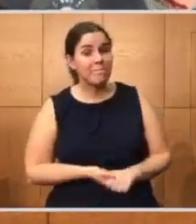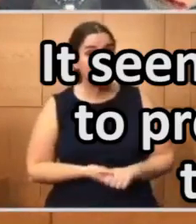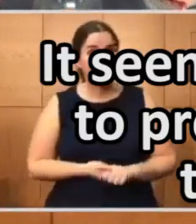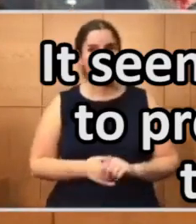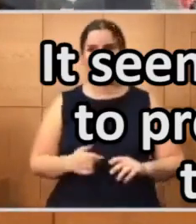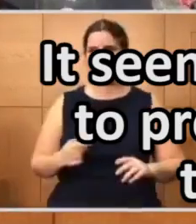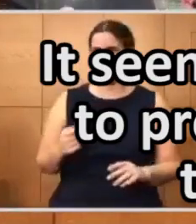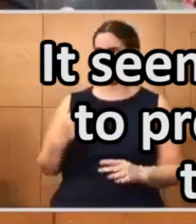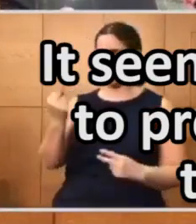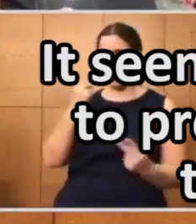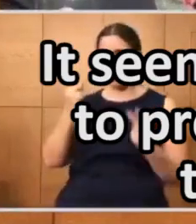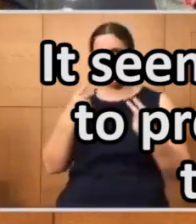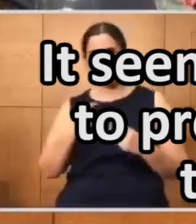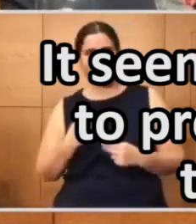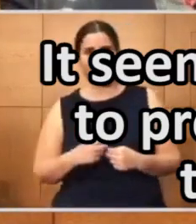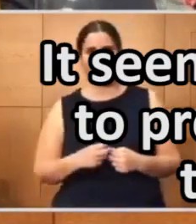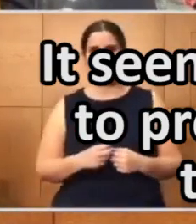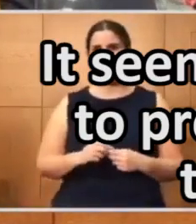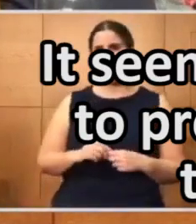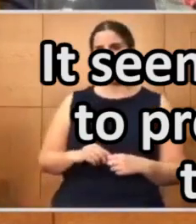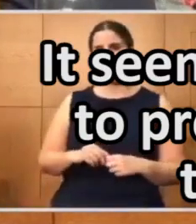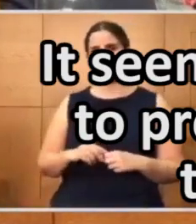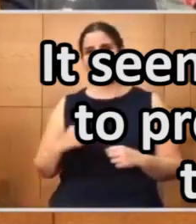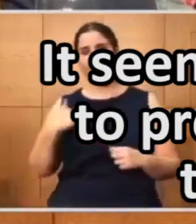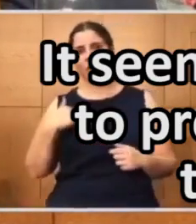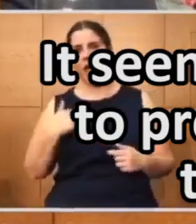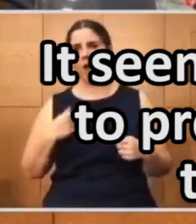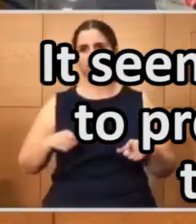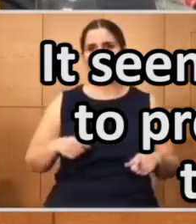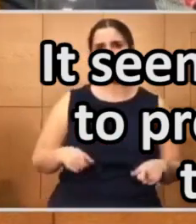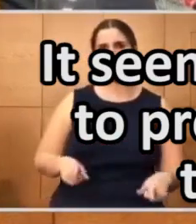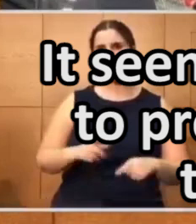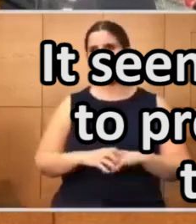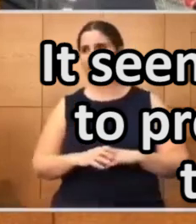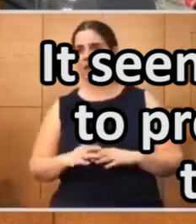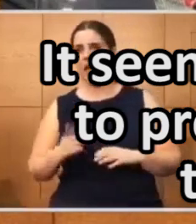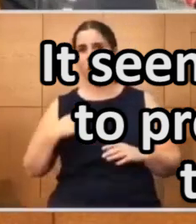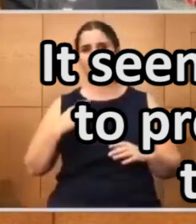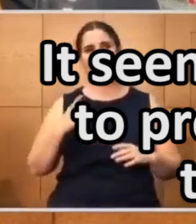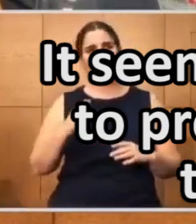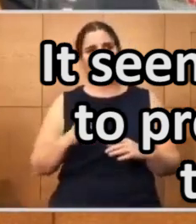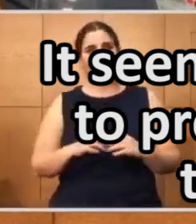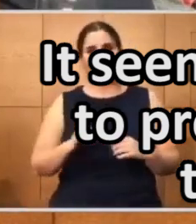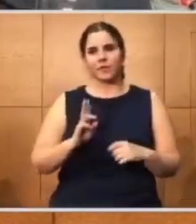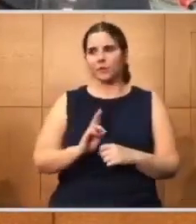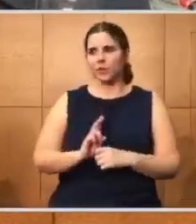Ale koukám, že by se možná hodilo slíbit tady jako ten budoucí prezident levnější drogy, jo.